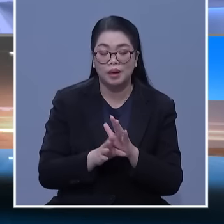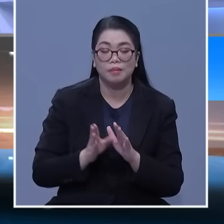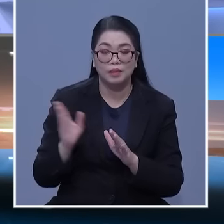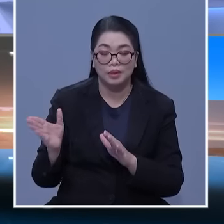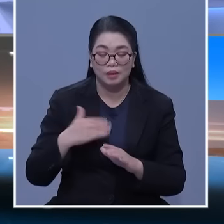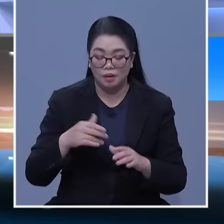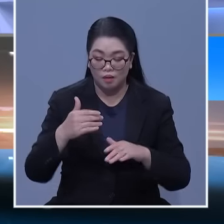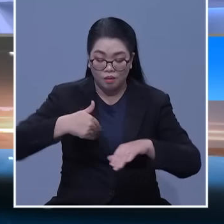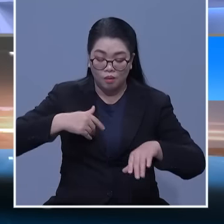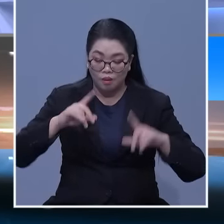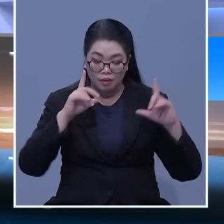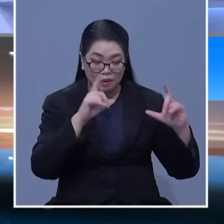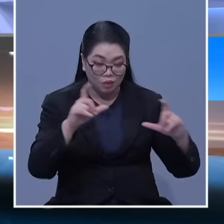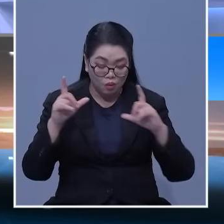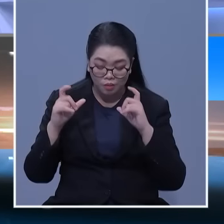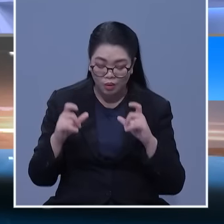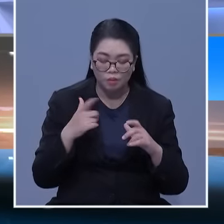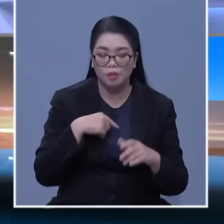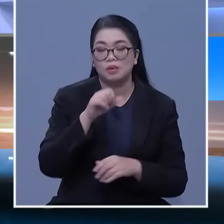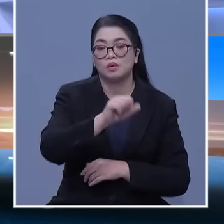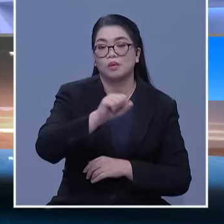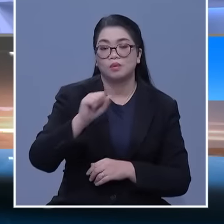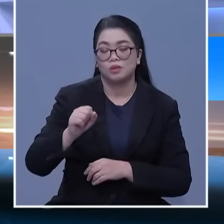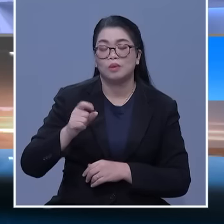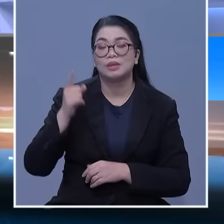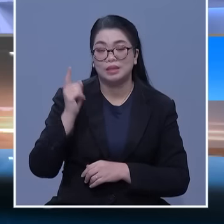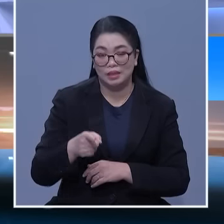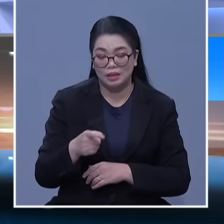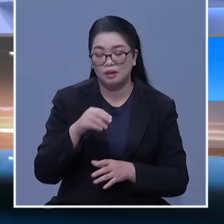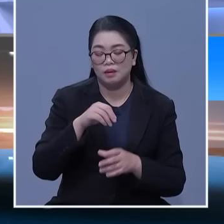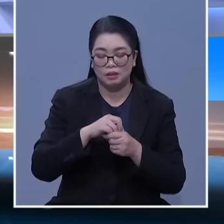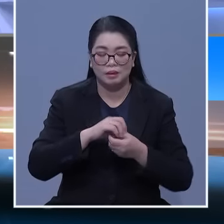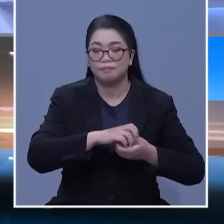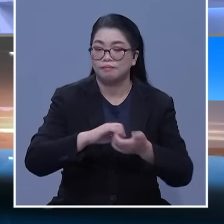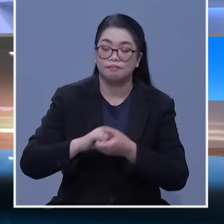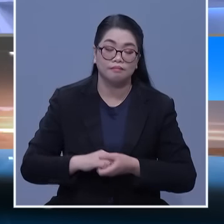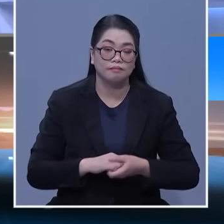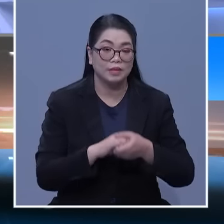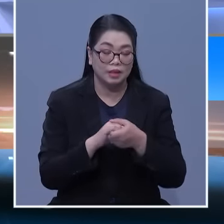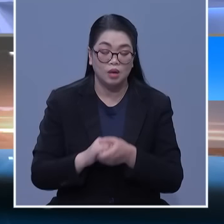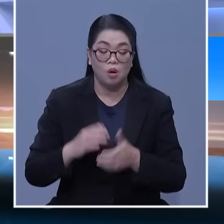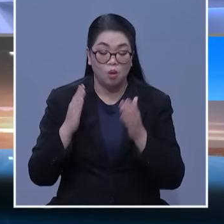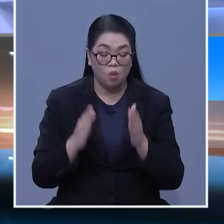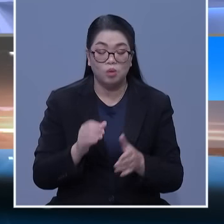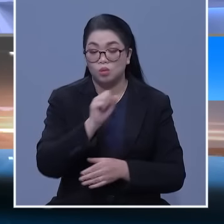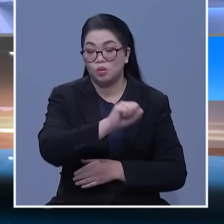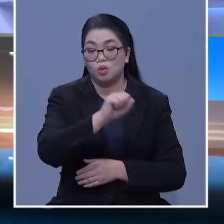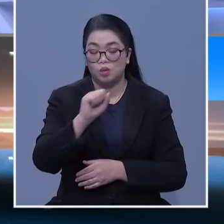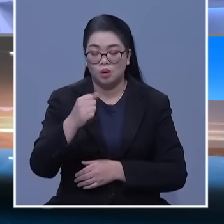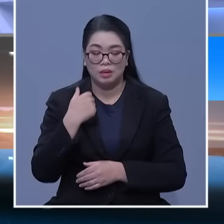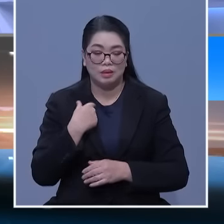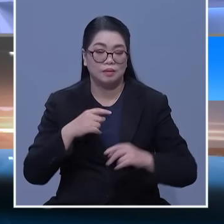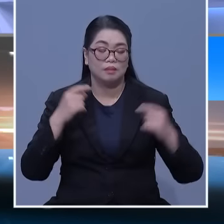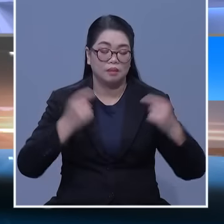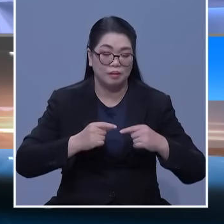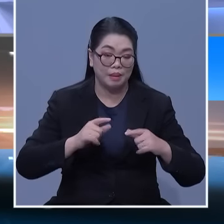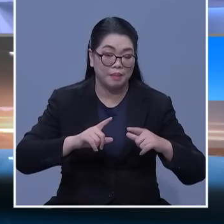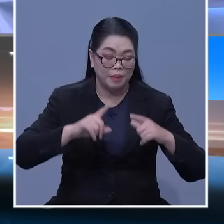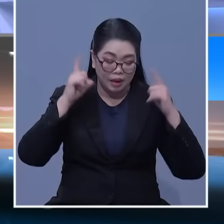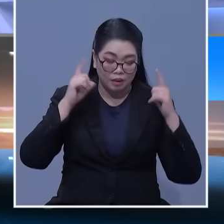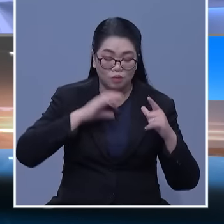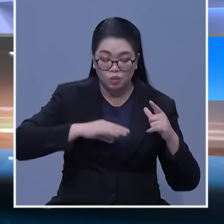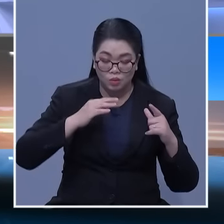าถ่ายภาพกันแต่ยืนยันว่าส.ส.ที่เขาได้เป็นส.ส.จริงๆเขาสามัคคีกันมีแต่คนที่ไม่ใช่ส.ส.มากกว่าที่ทำให้พรรคกำลังปั่นป่ว